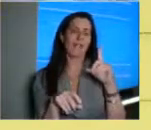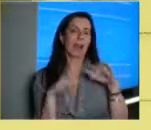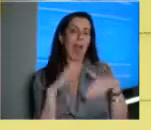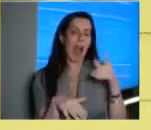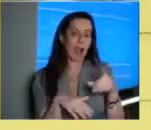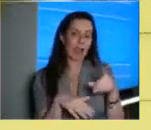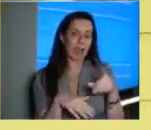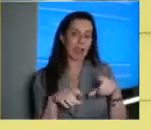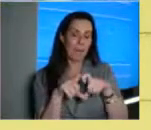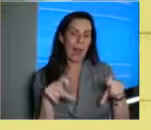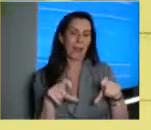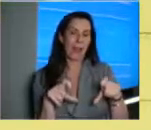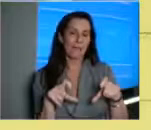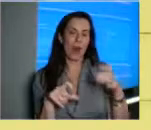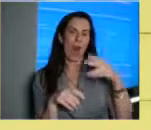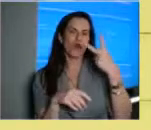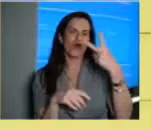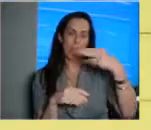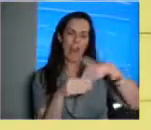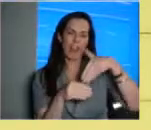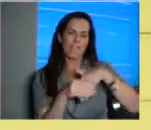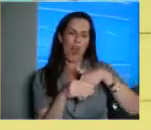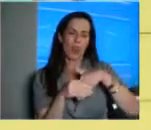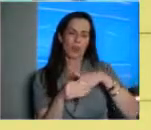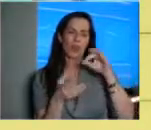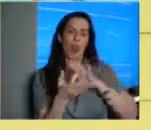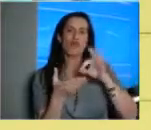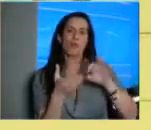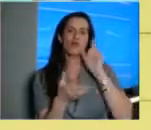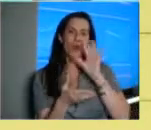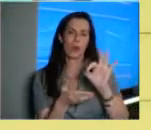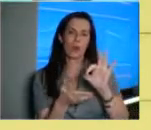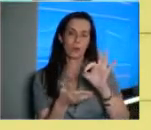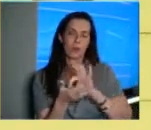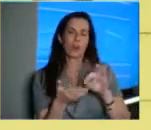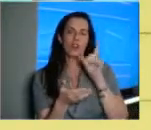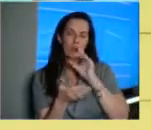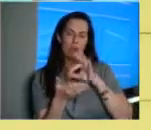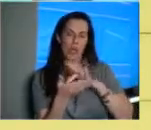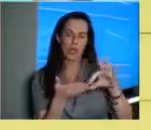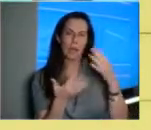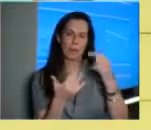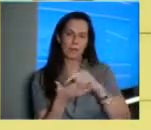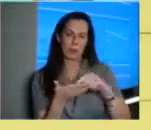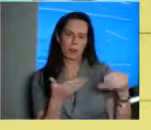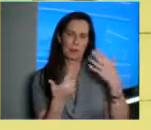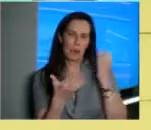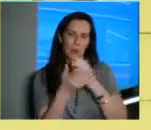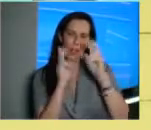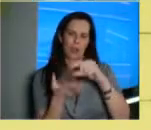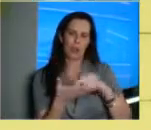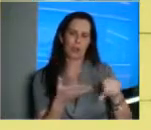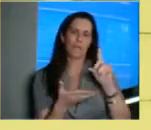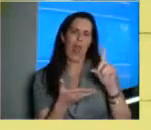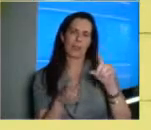כך שים בתוך המעטפה שלך עוד מעטפה, שבו רושמים את הפרטי זהות שלך, רושמים לתוך העין בנצי רובין, המספר האישי שלי, המספר תעודת זהות שלי,